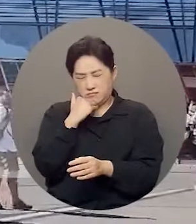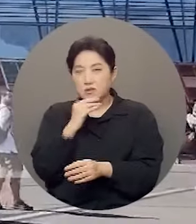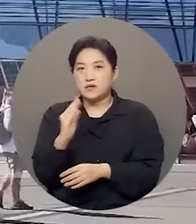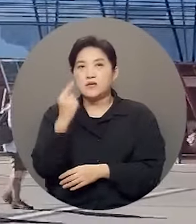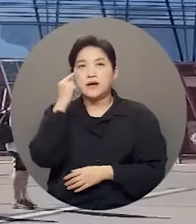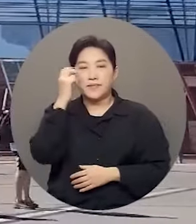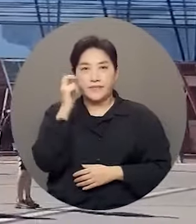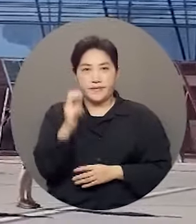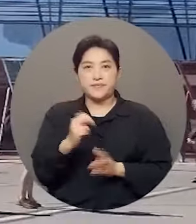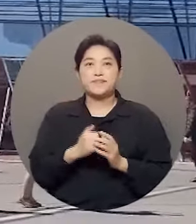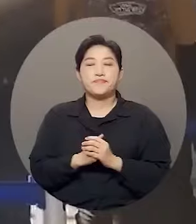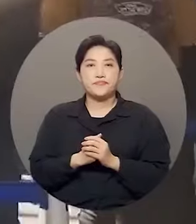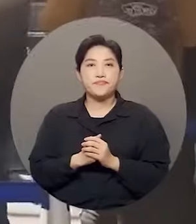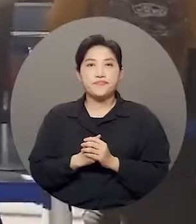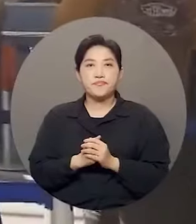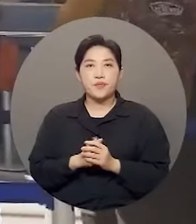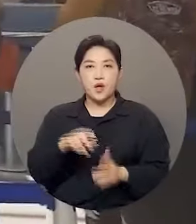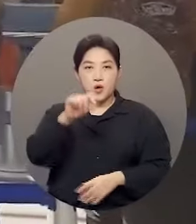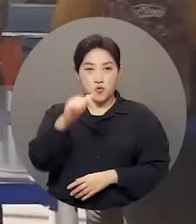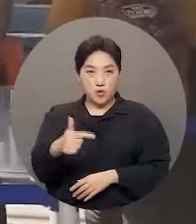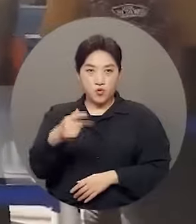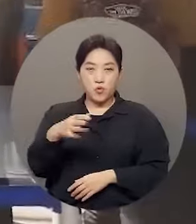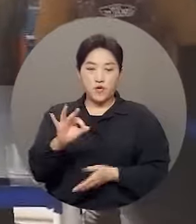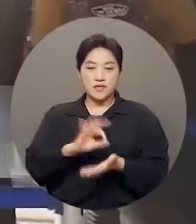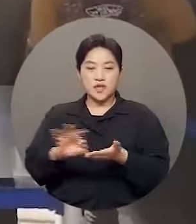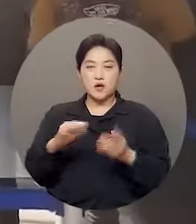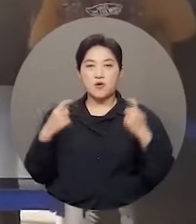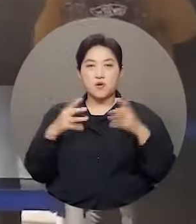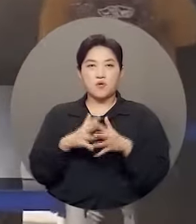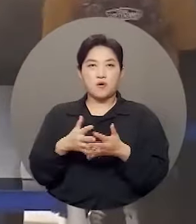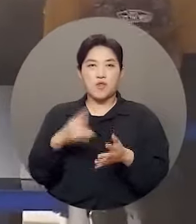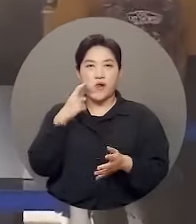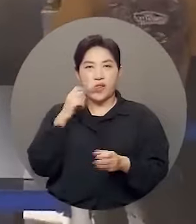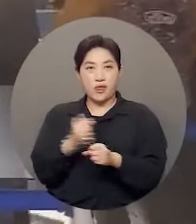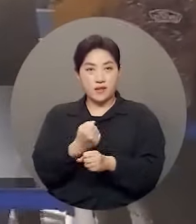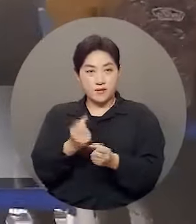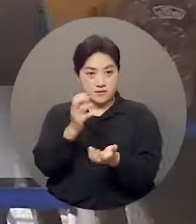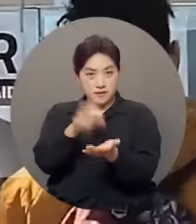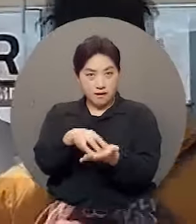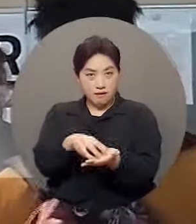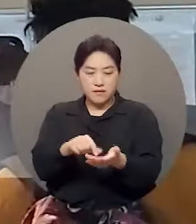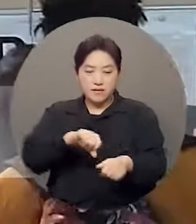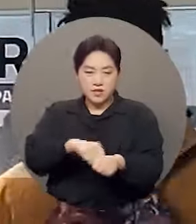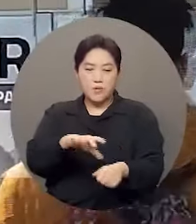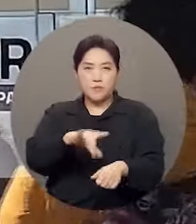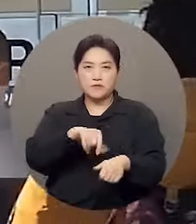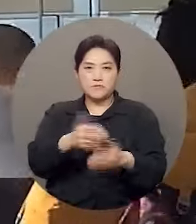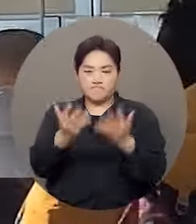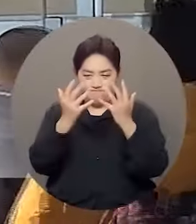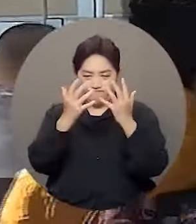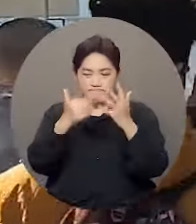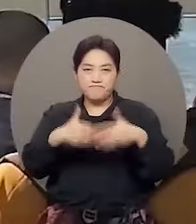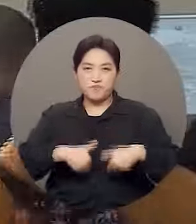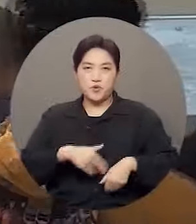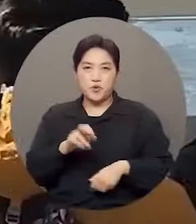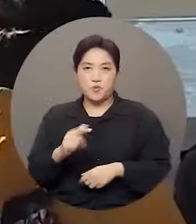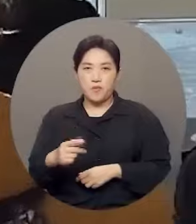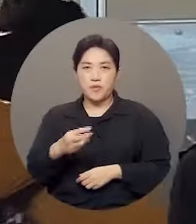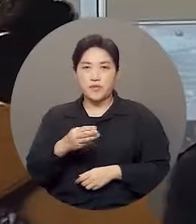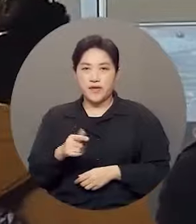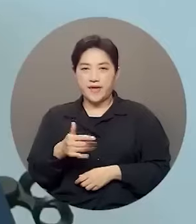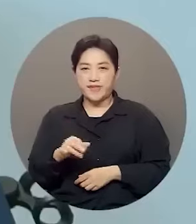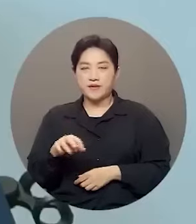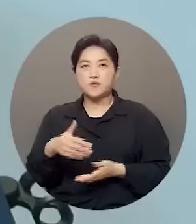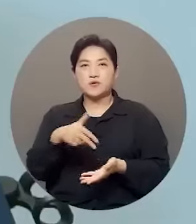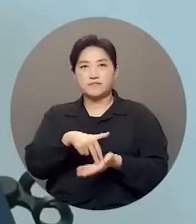것으로 보입니다. 권 대표가 사용한 여권이 위조된 것이라면 그 처벌부터 받아야 한다는 게 몬테네그로의